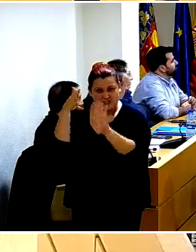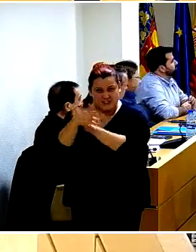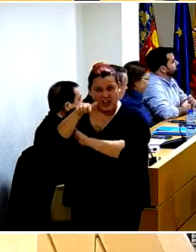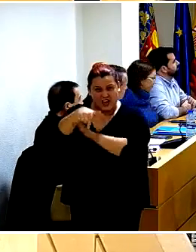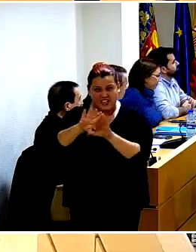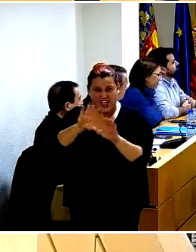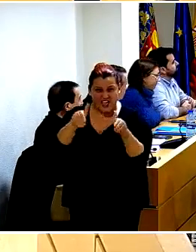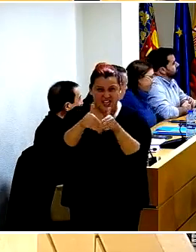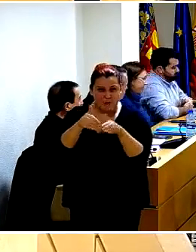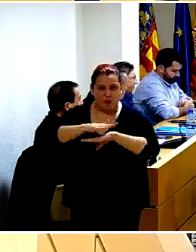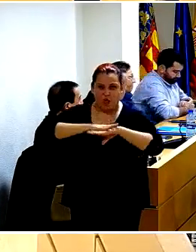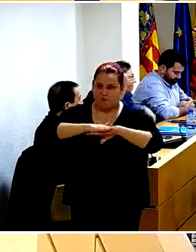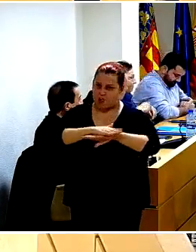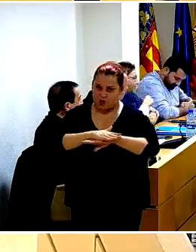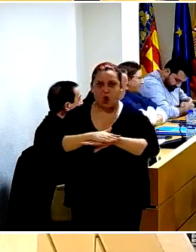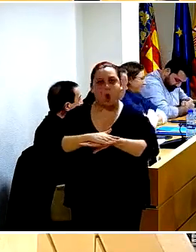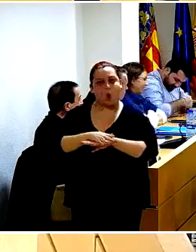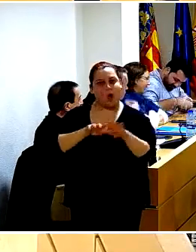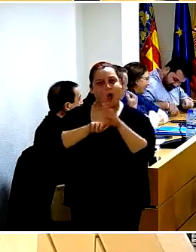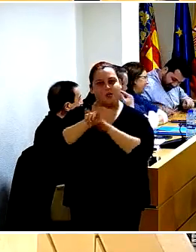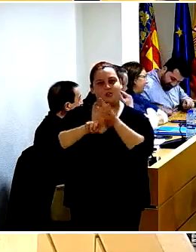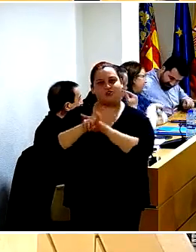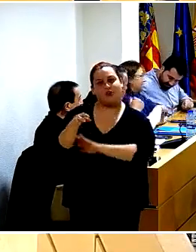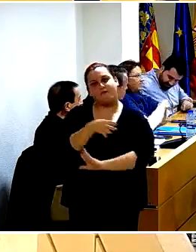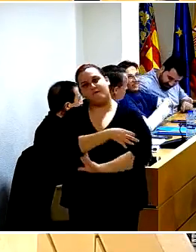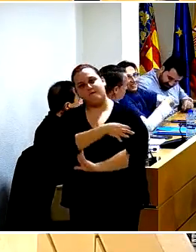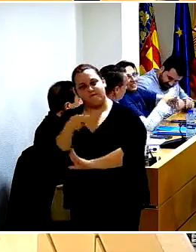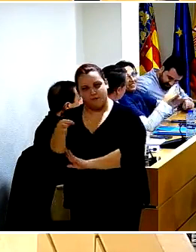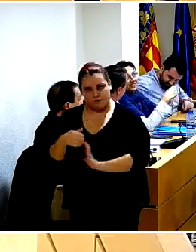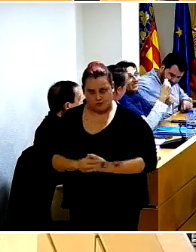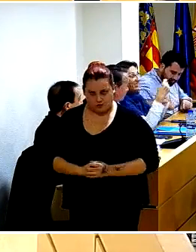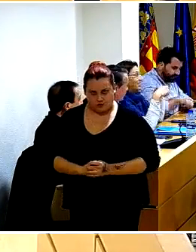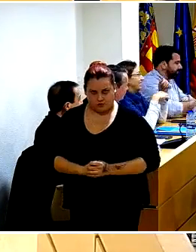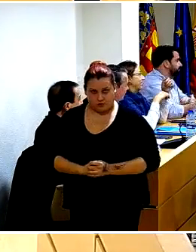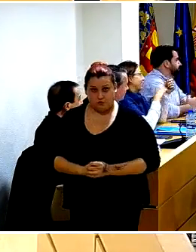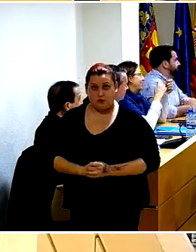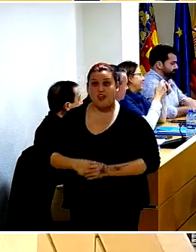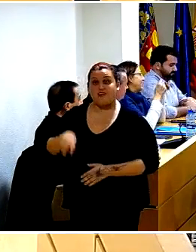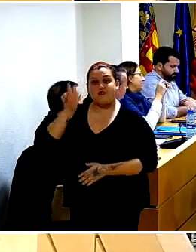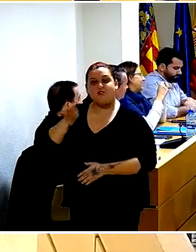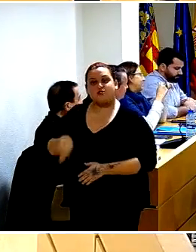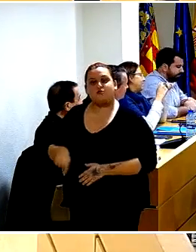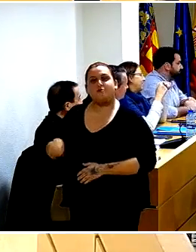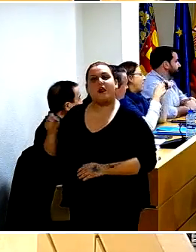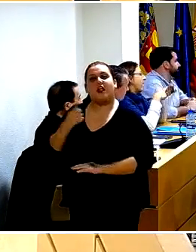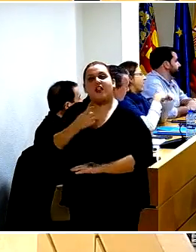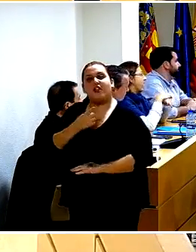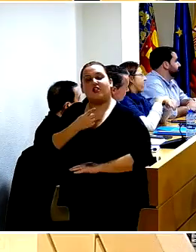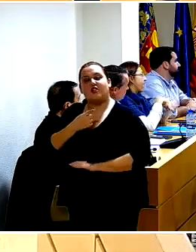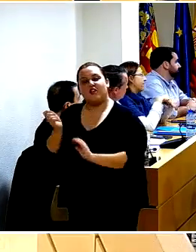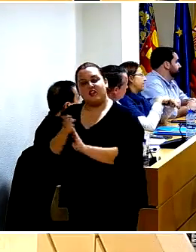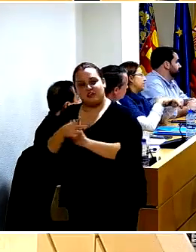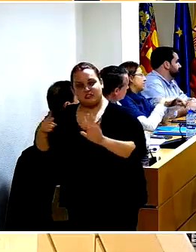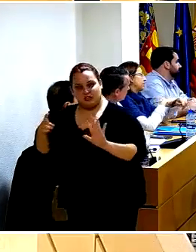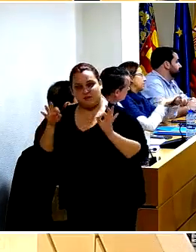està fent una bona gestió. Vaig a tornar a dir, deute zero des del 2016. Este ajuntament, en el Partit Popular,